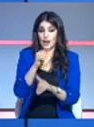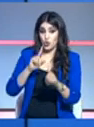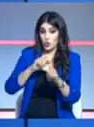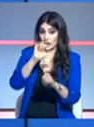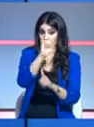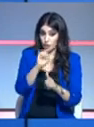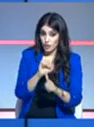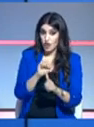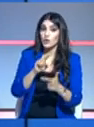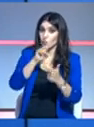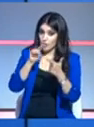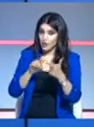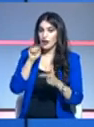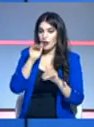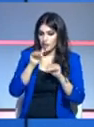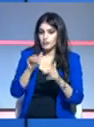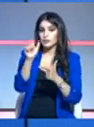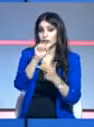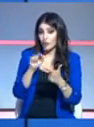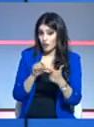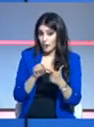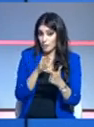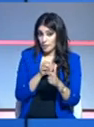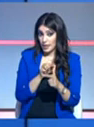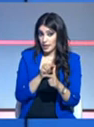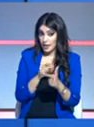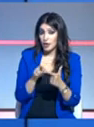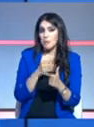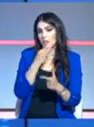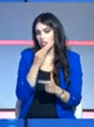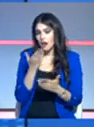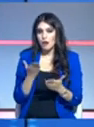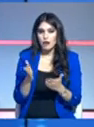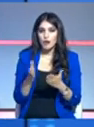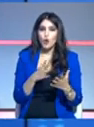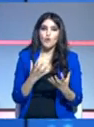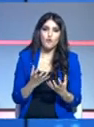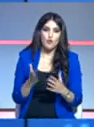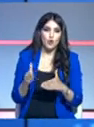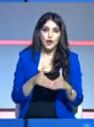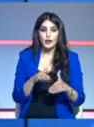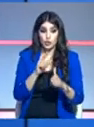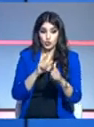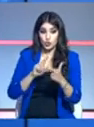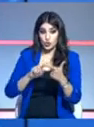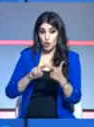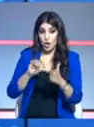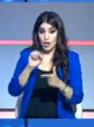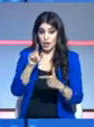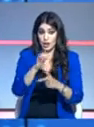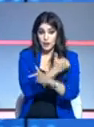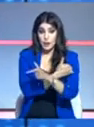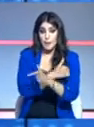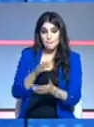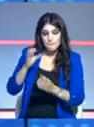النوعيه نتاع اللقاح. معنا باغ اكزومبل السينوفاك جاوبونا كوم كوا يحبوا الجرعه الثانيه تكون من عند